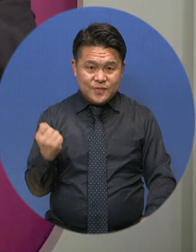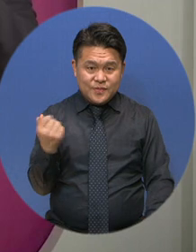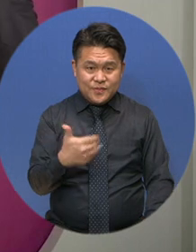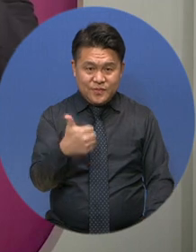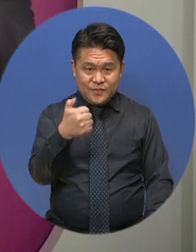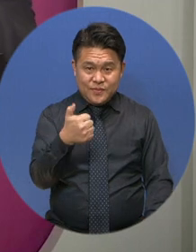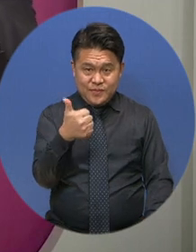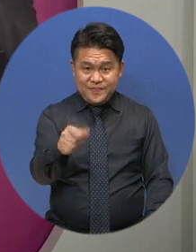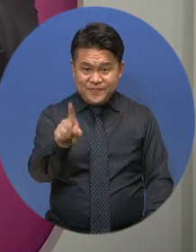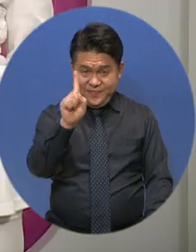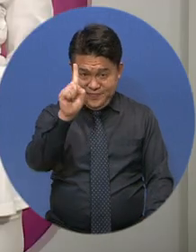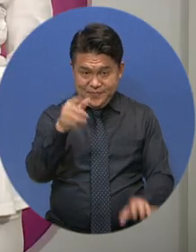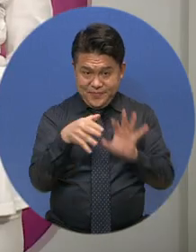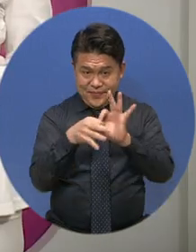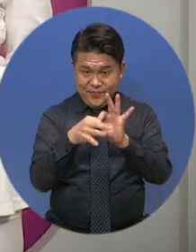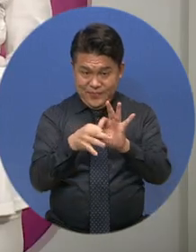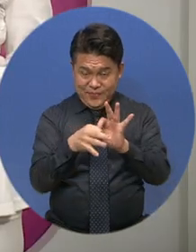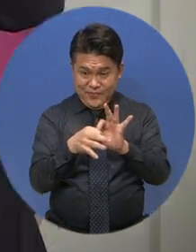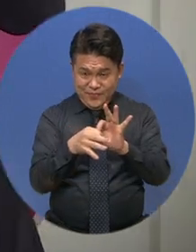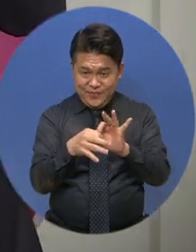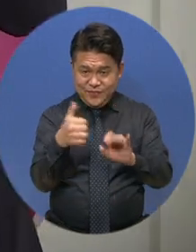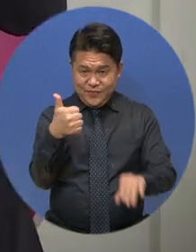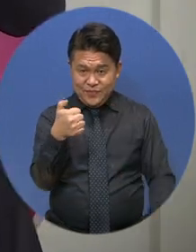채널 55번